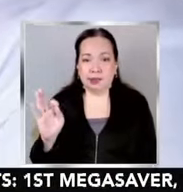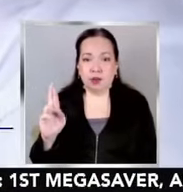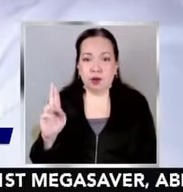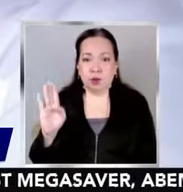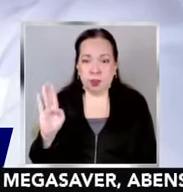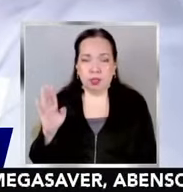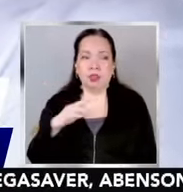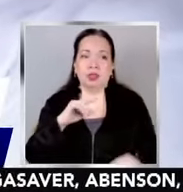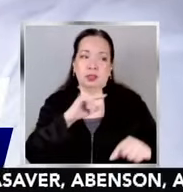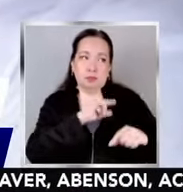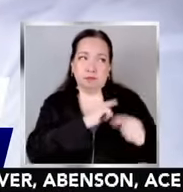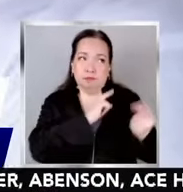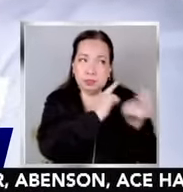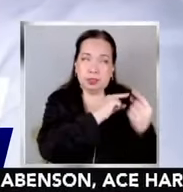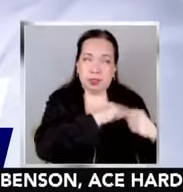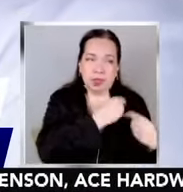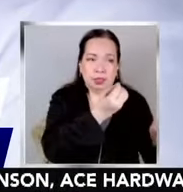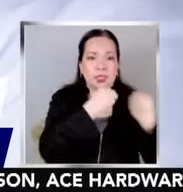number, punta ka